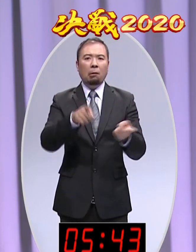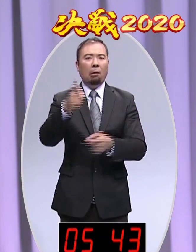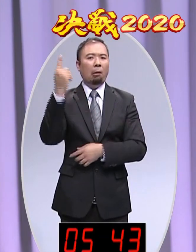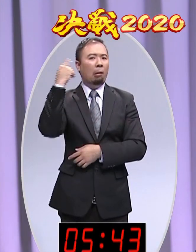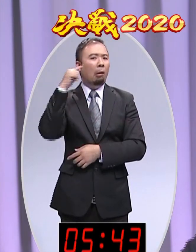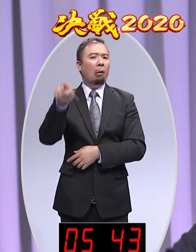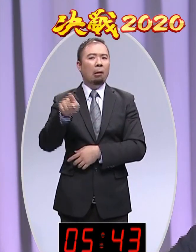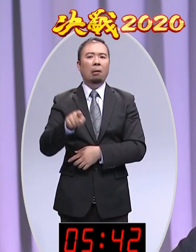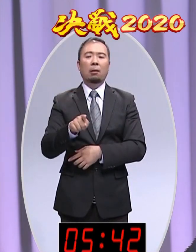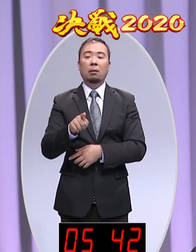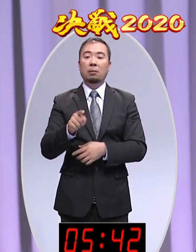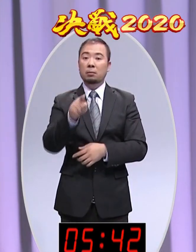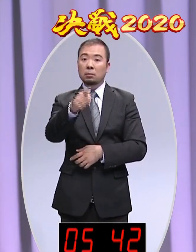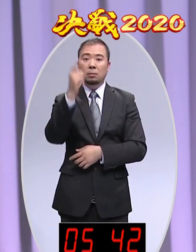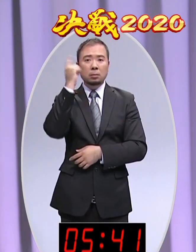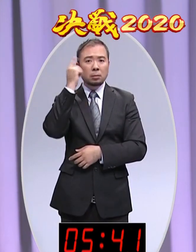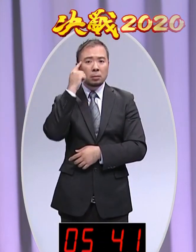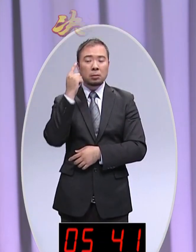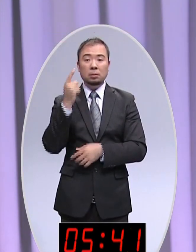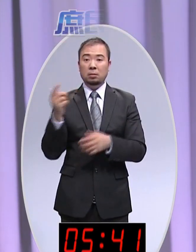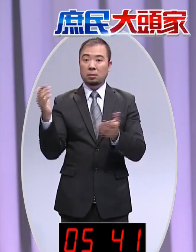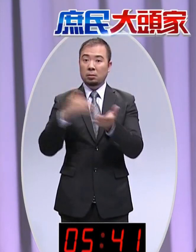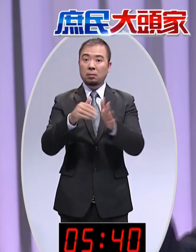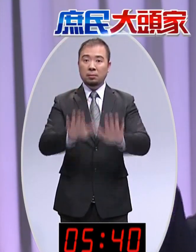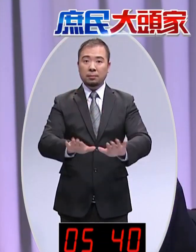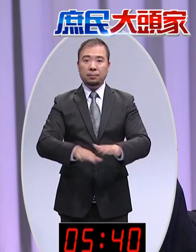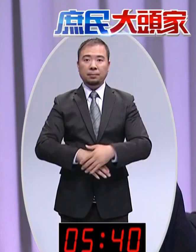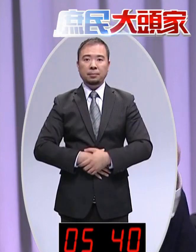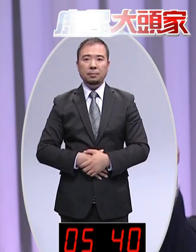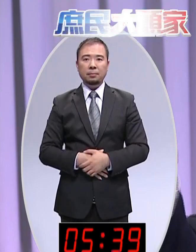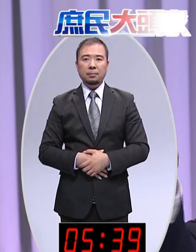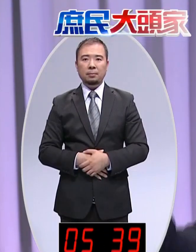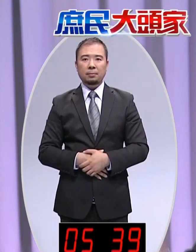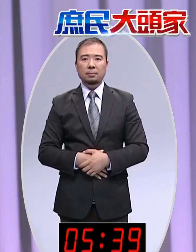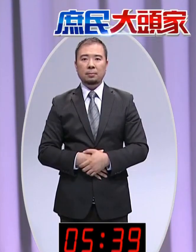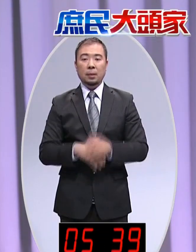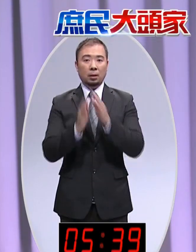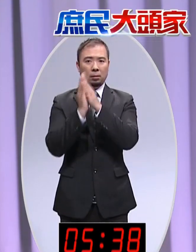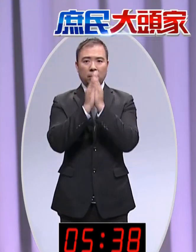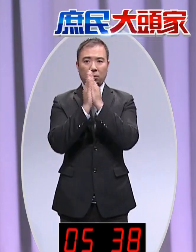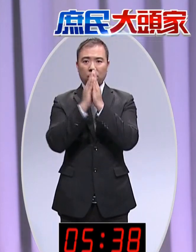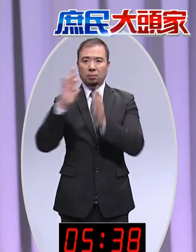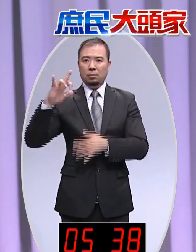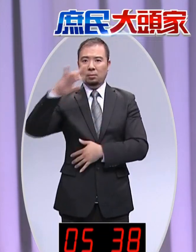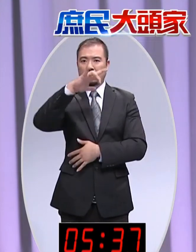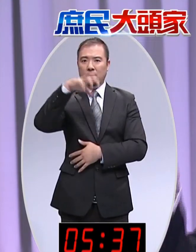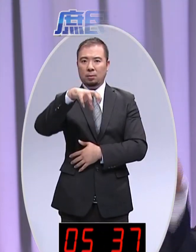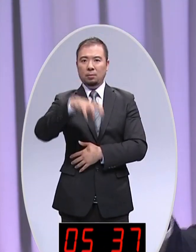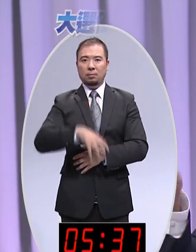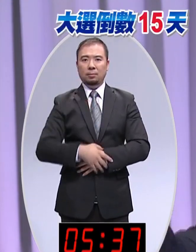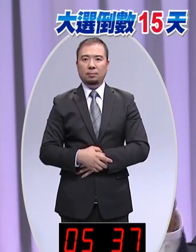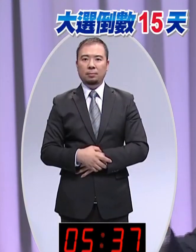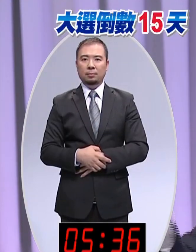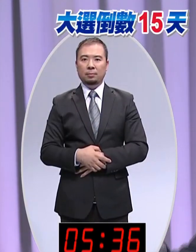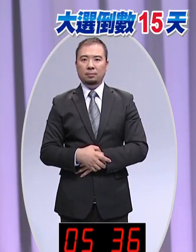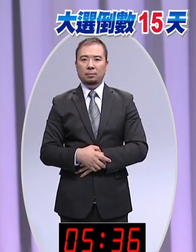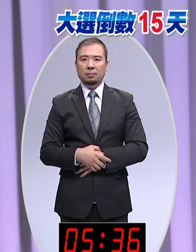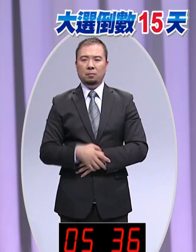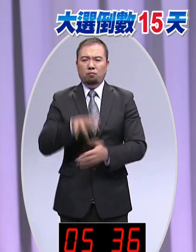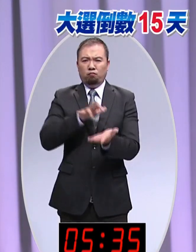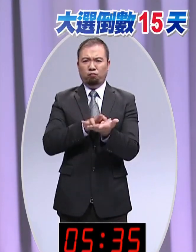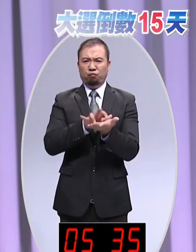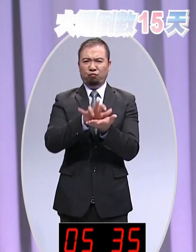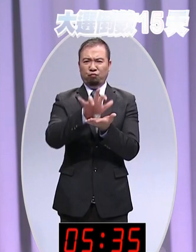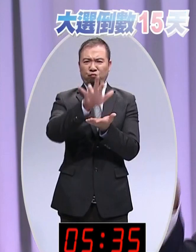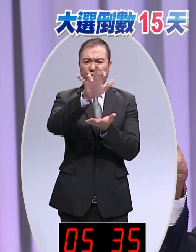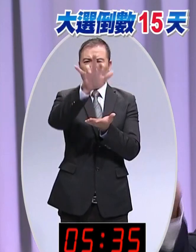看，到今天为止我们的桃园机场连跑道都还有问